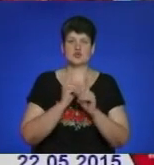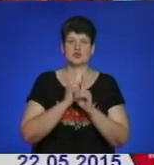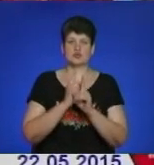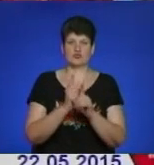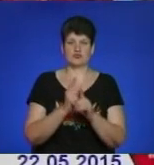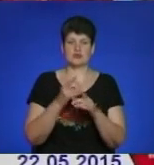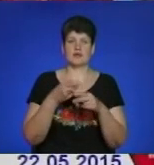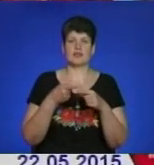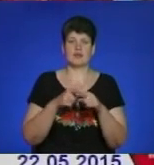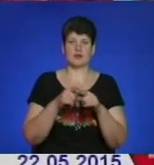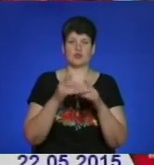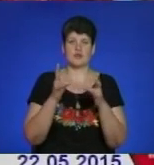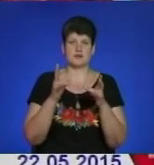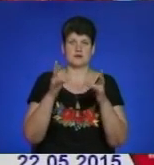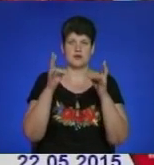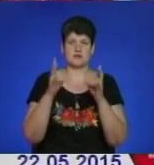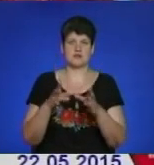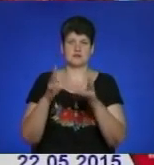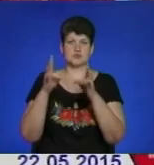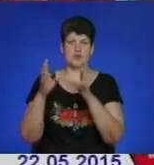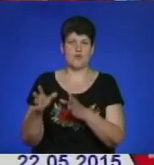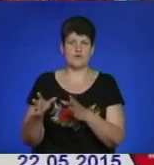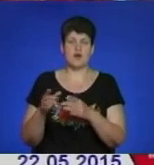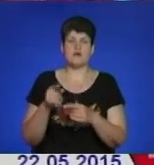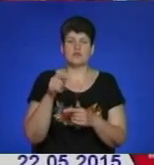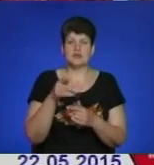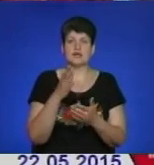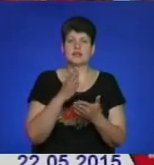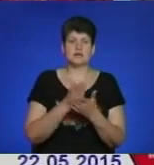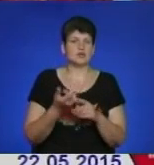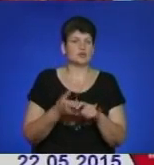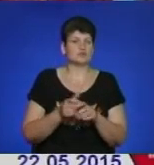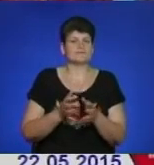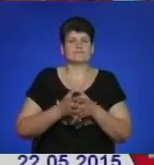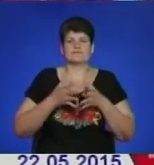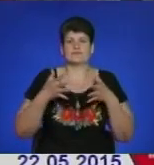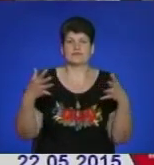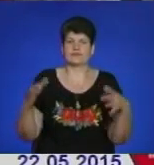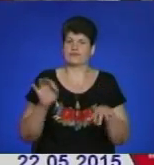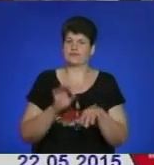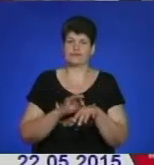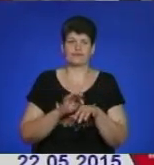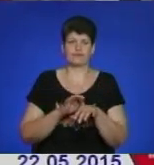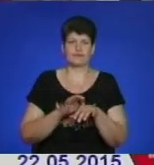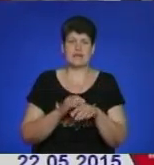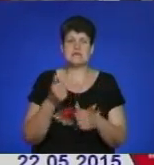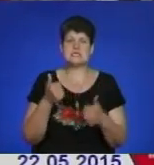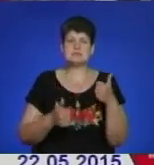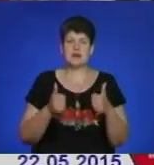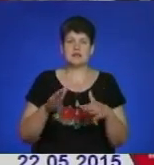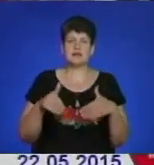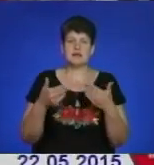Юлії, пана Ярослава, ми готуємося до найскладніших